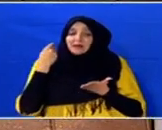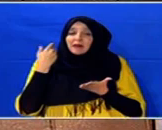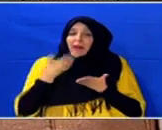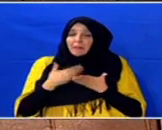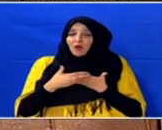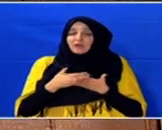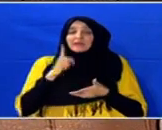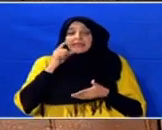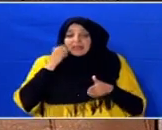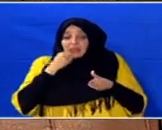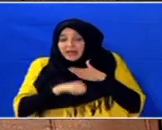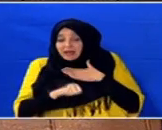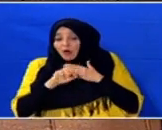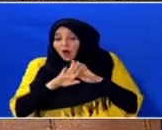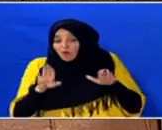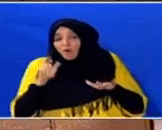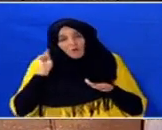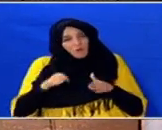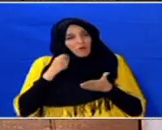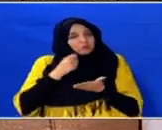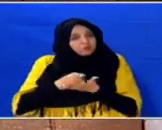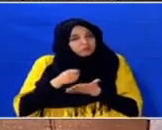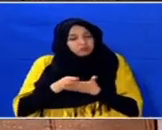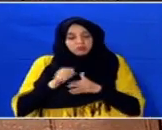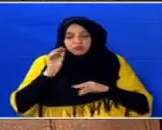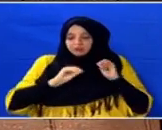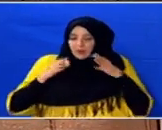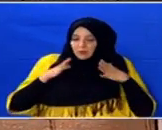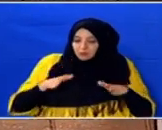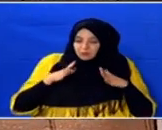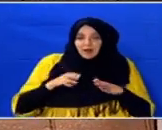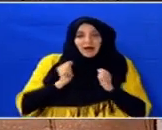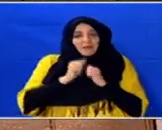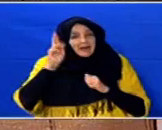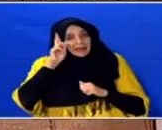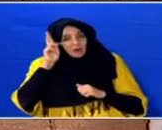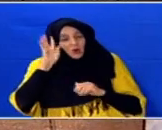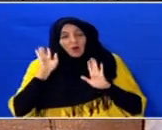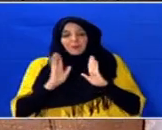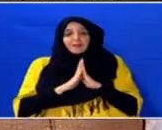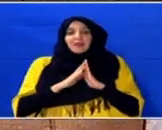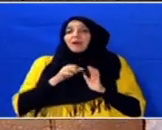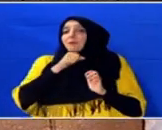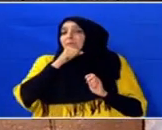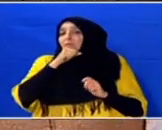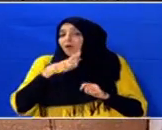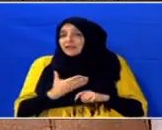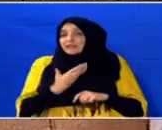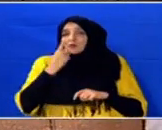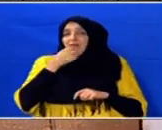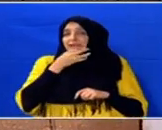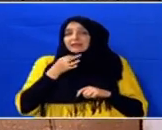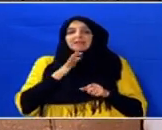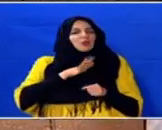رزقهن وكسوتهن بالمعروف، وقال النبي صلى الله عليه وسلم كفى بالمرء إثما